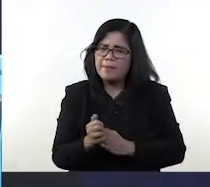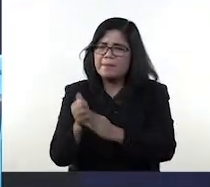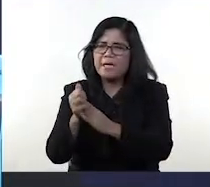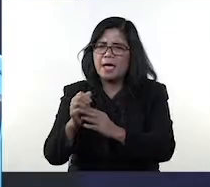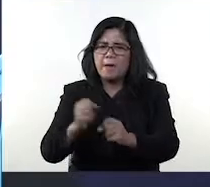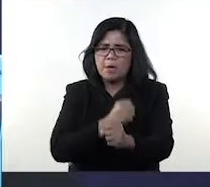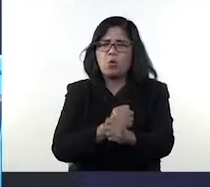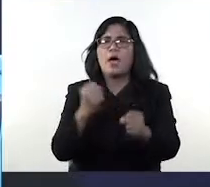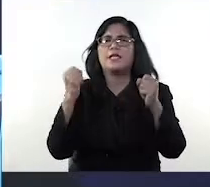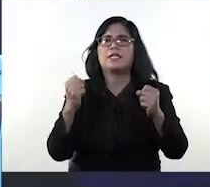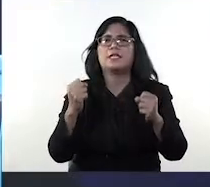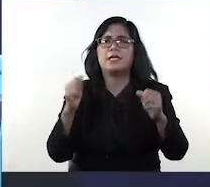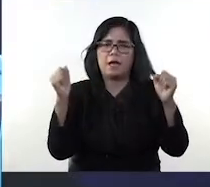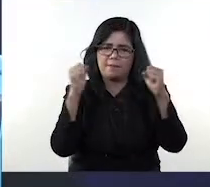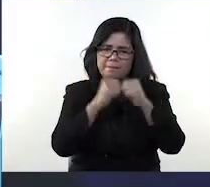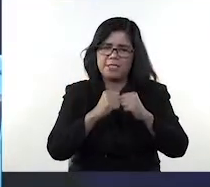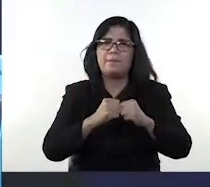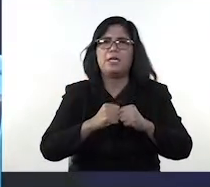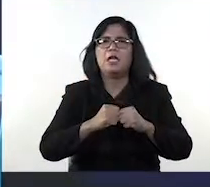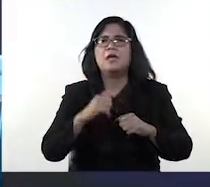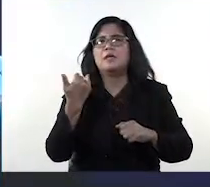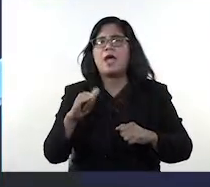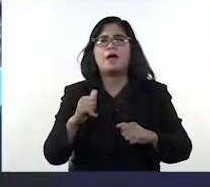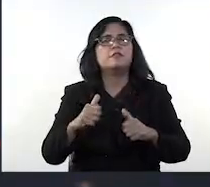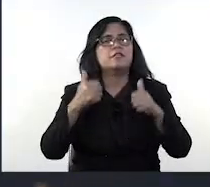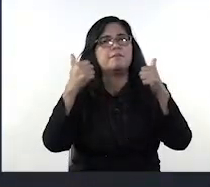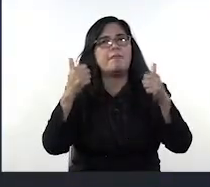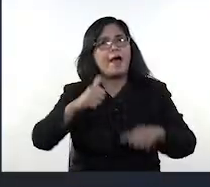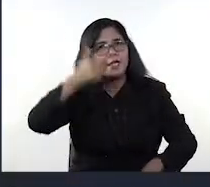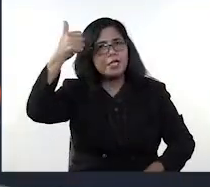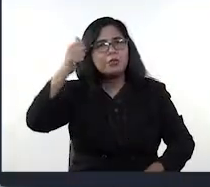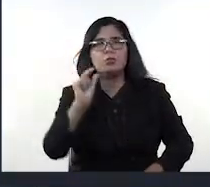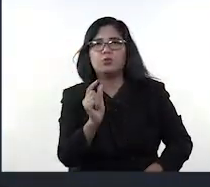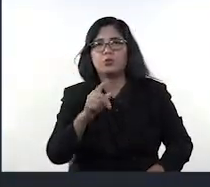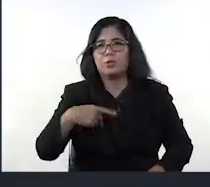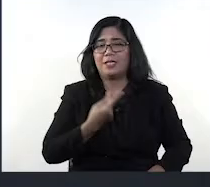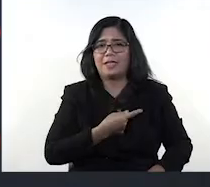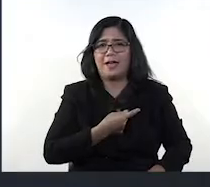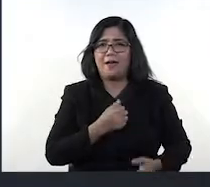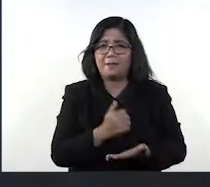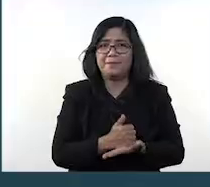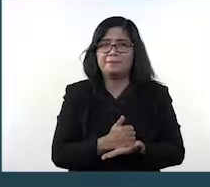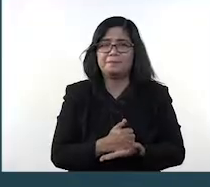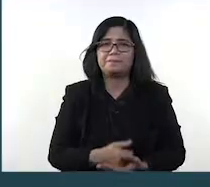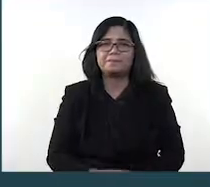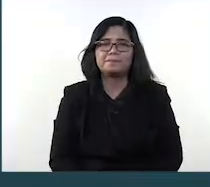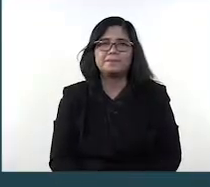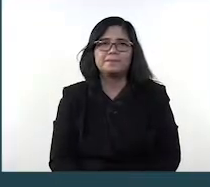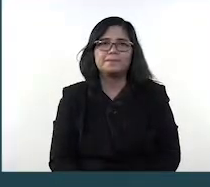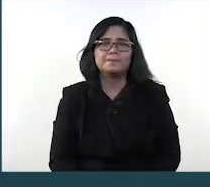dan dia juga dan menjamin Yang Terbaik Bagimu Haleluya selanjutnya klik saya catat Disini